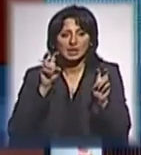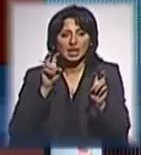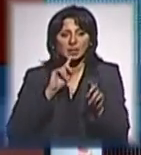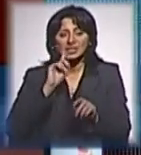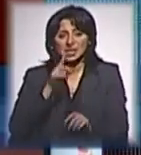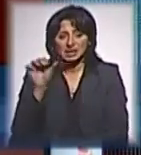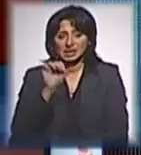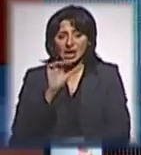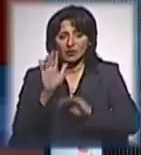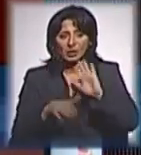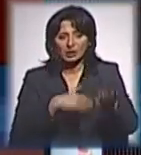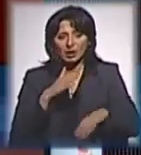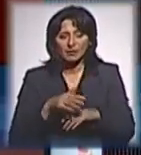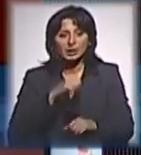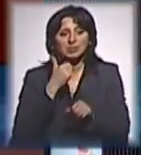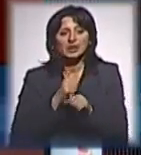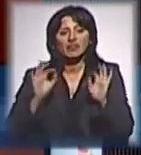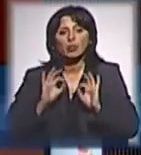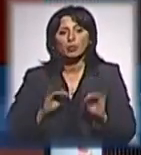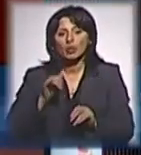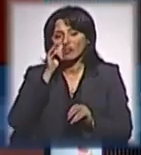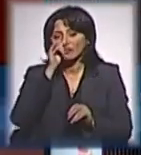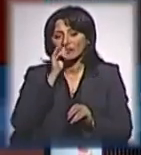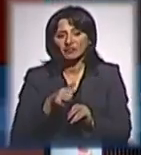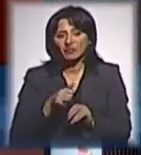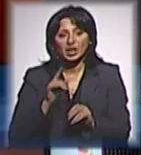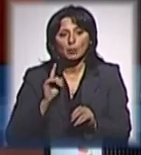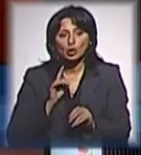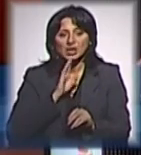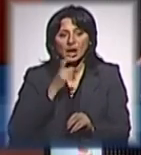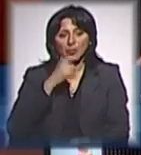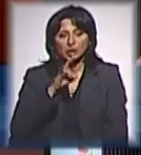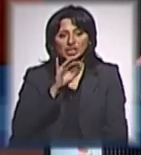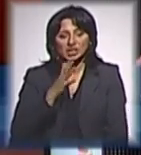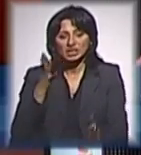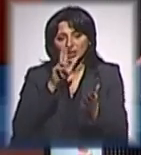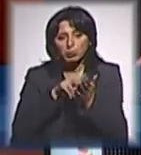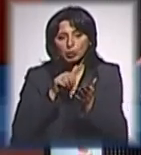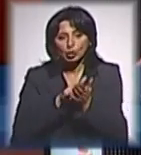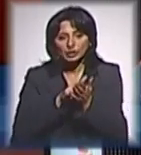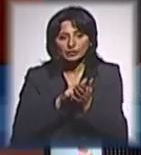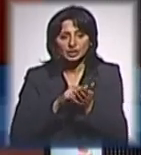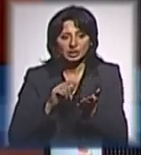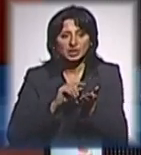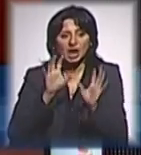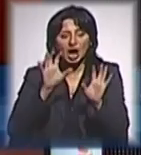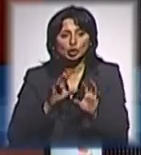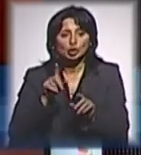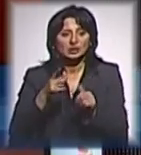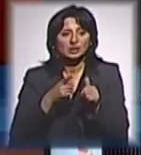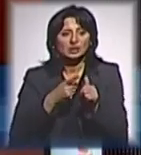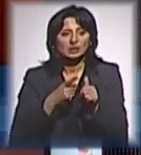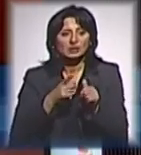გავიდა წელიწად ნახევარი და მთავარმა პროკურატურამ ვერ მოიცა და იმისთვის, რომ ქალბატონი ნორა დიდი ბოდიშით, მაგრამ კანონის მიხედვით დღესაც